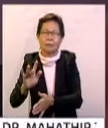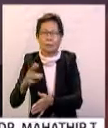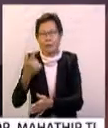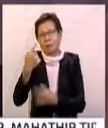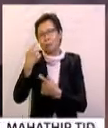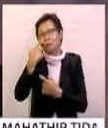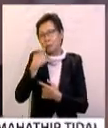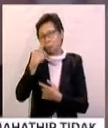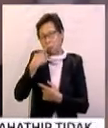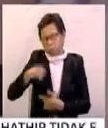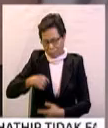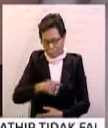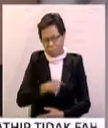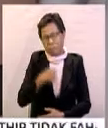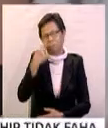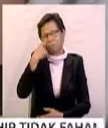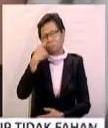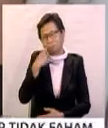ni kan